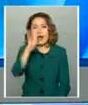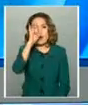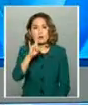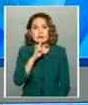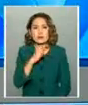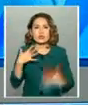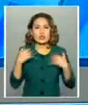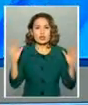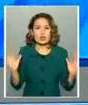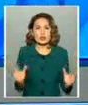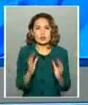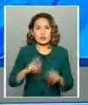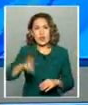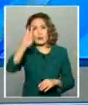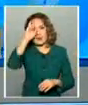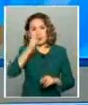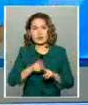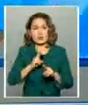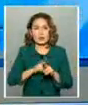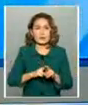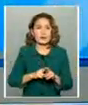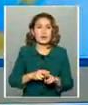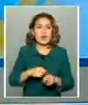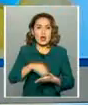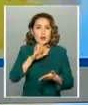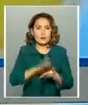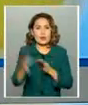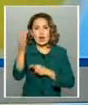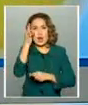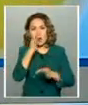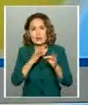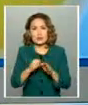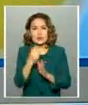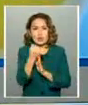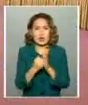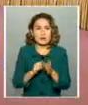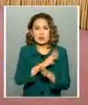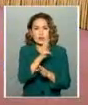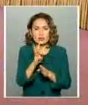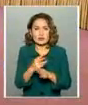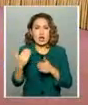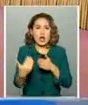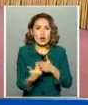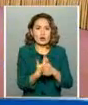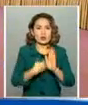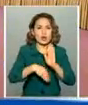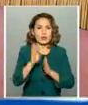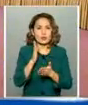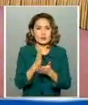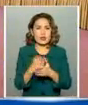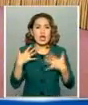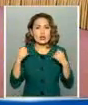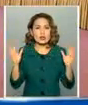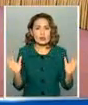Еліміздегі денсаулық сақтау саласына мемлекеттік жекеменшік серіктестіктерін енгізіп, амбулаториялық дәрі-дәрмекпен қамтамасыз ету жүйесін жаңғырту